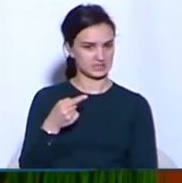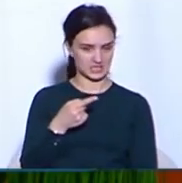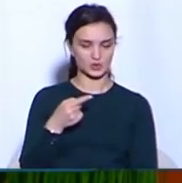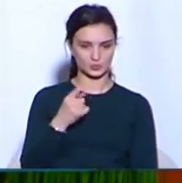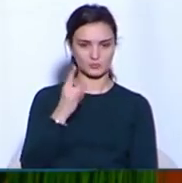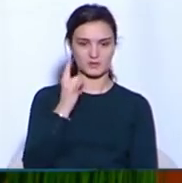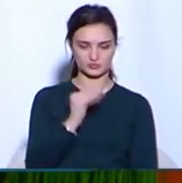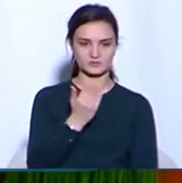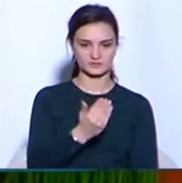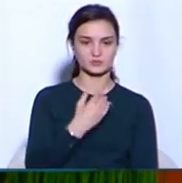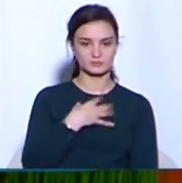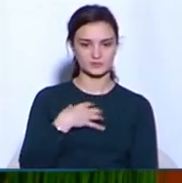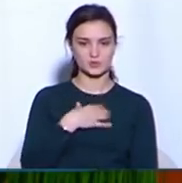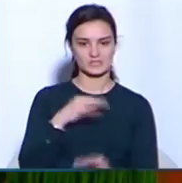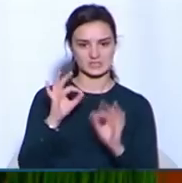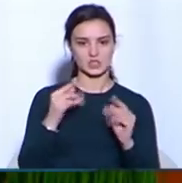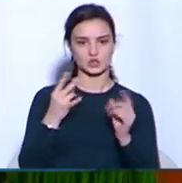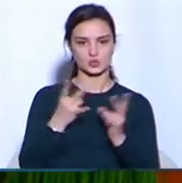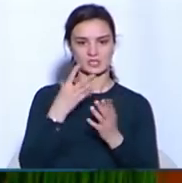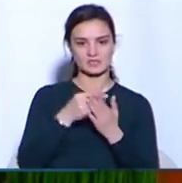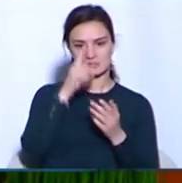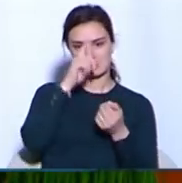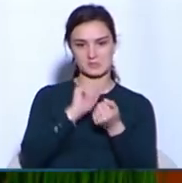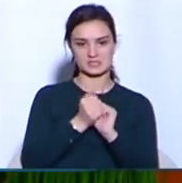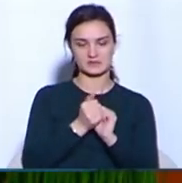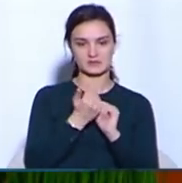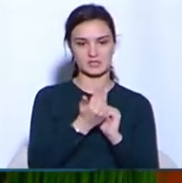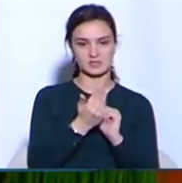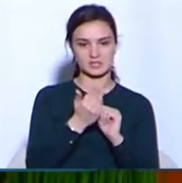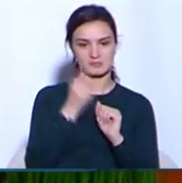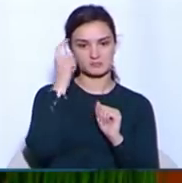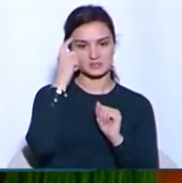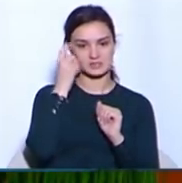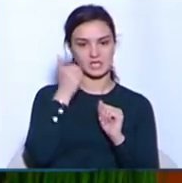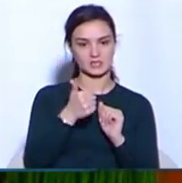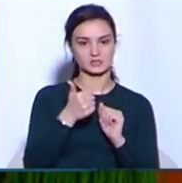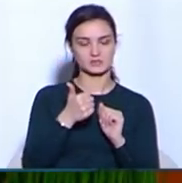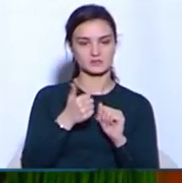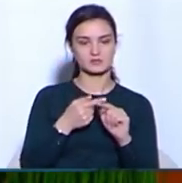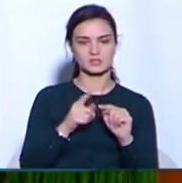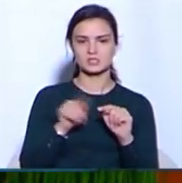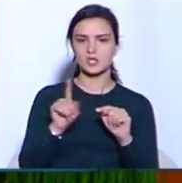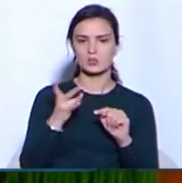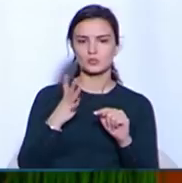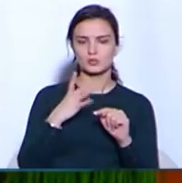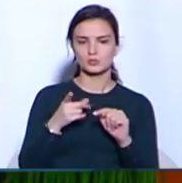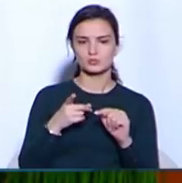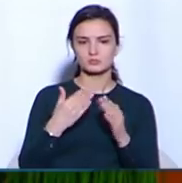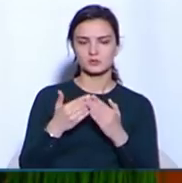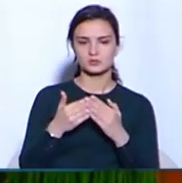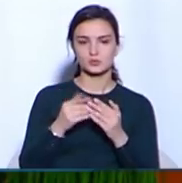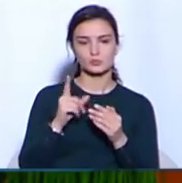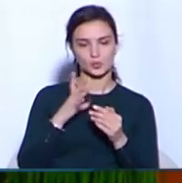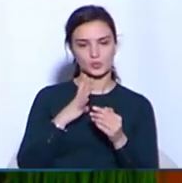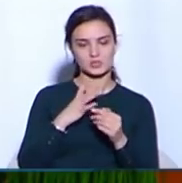გამღიზიანებელიც ბავშვისთვის მნიშვნელოვანია, თუნდაც მისი მეხსიერების წრთვისთვის. რა შეიძლება იყოს ასეთი, თანაც დამზოგველი